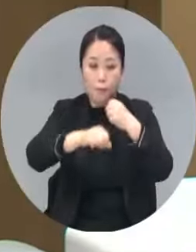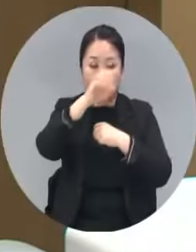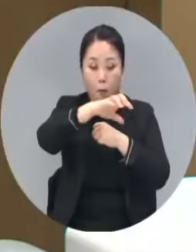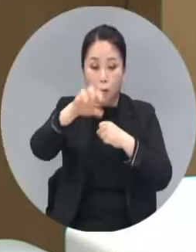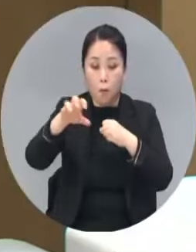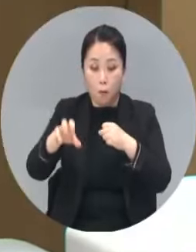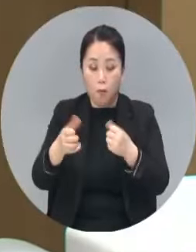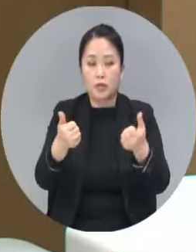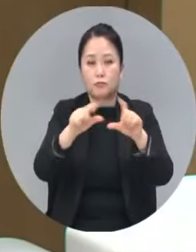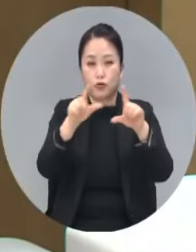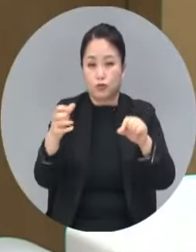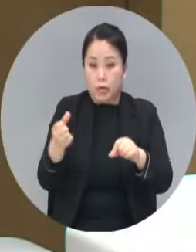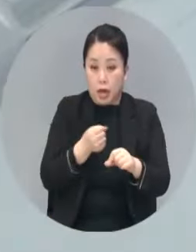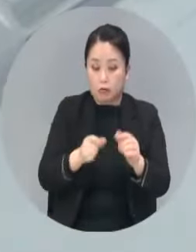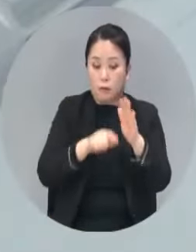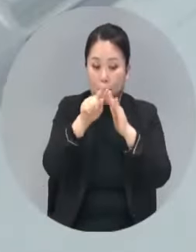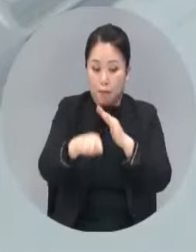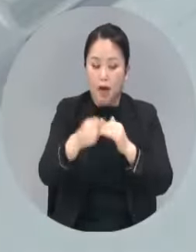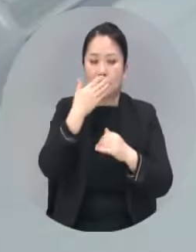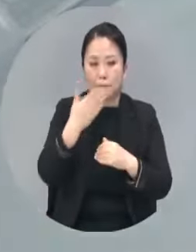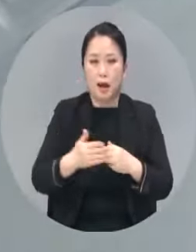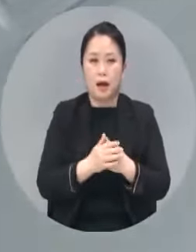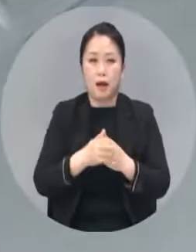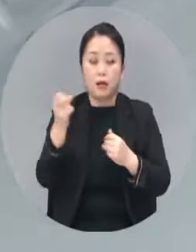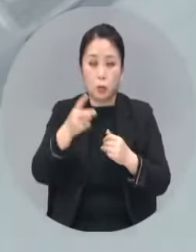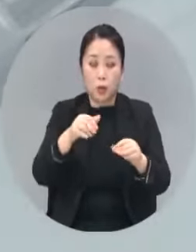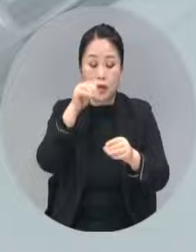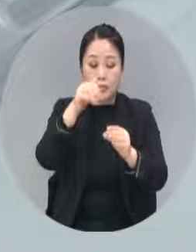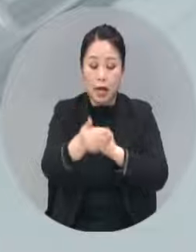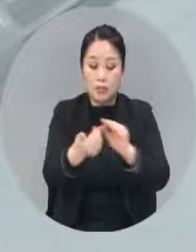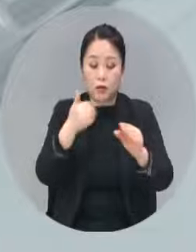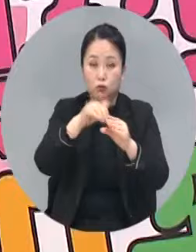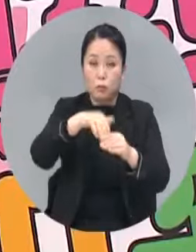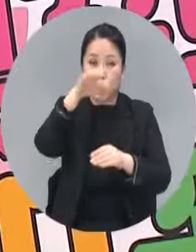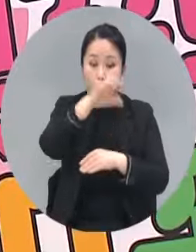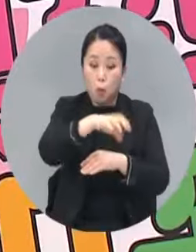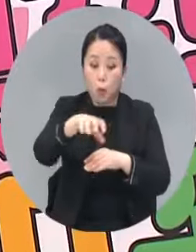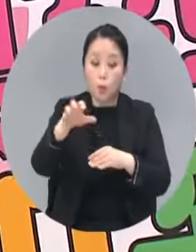지참하면 가능하며 사전투표소는 인터넷 포털 사이트나